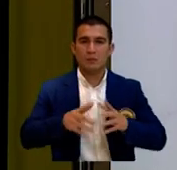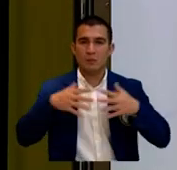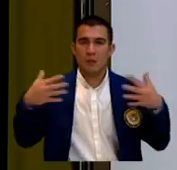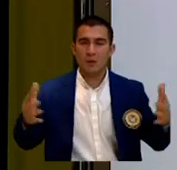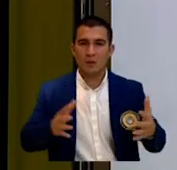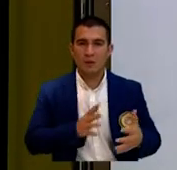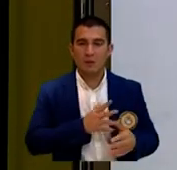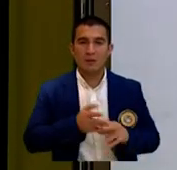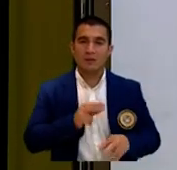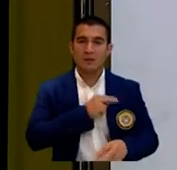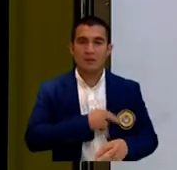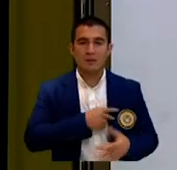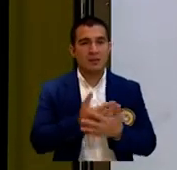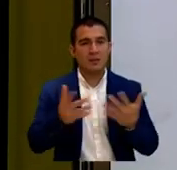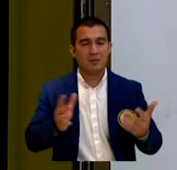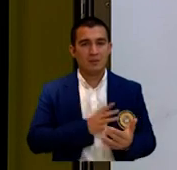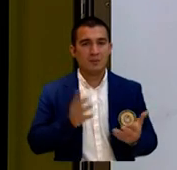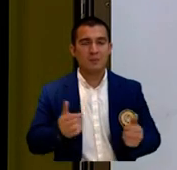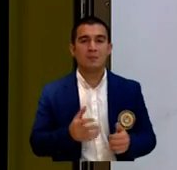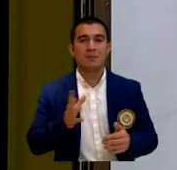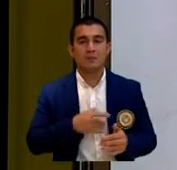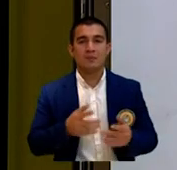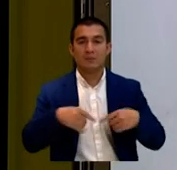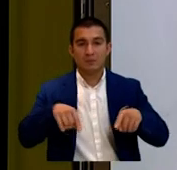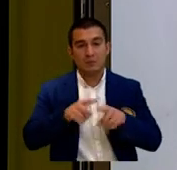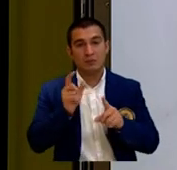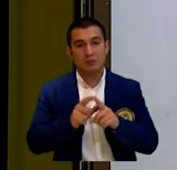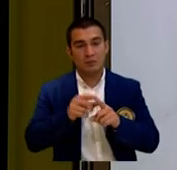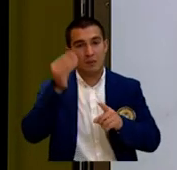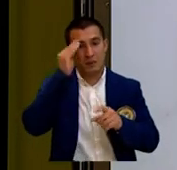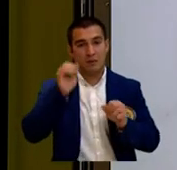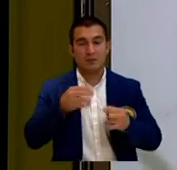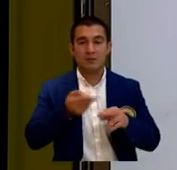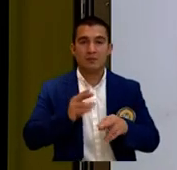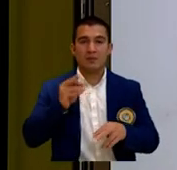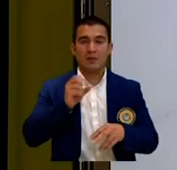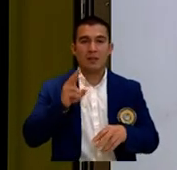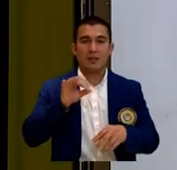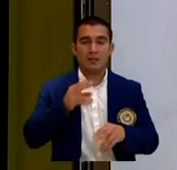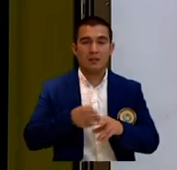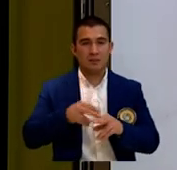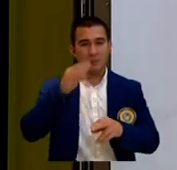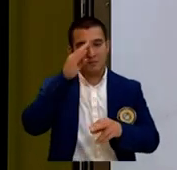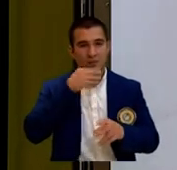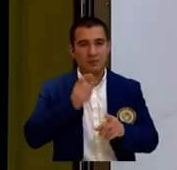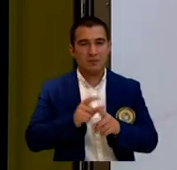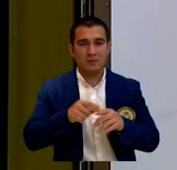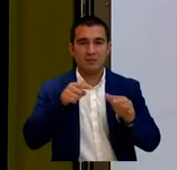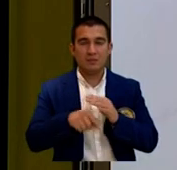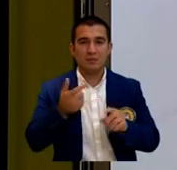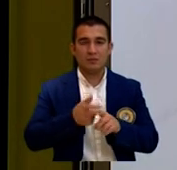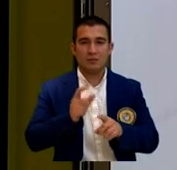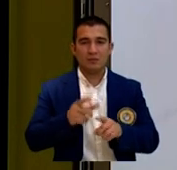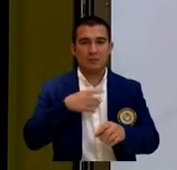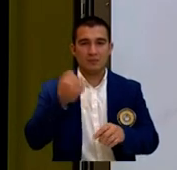qamrovli ishlar olib borganlar. Jumladan, jadidchilar otasi nomi bilan shuhrat